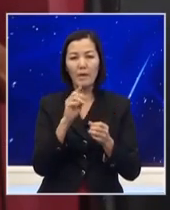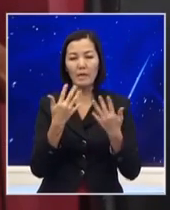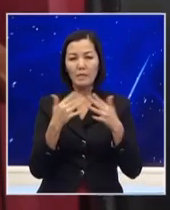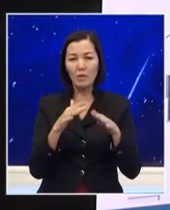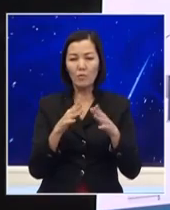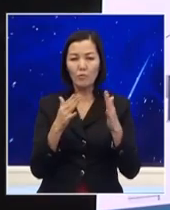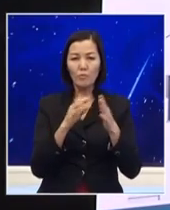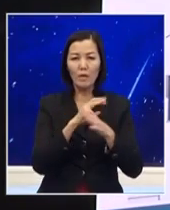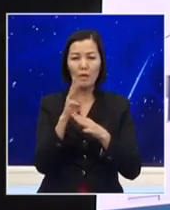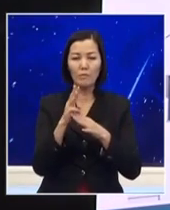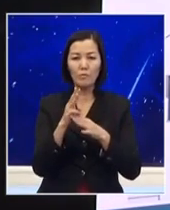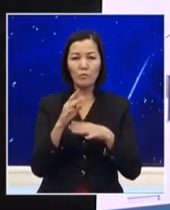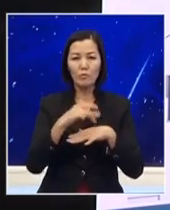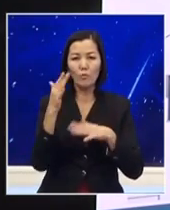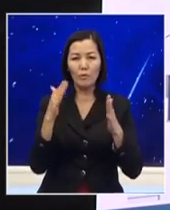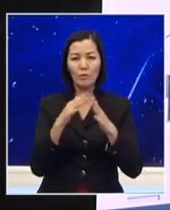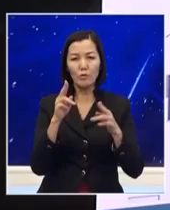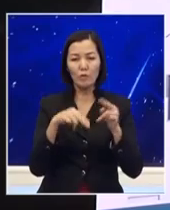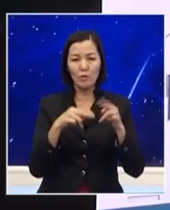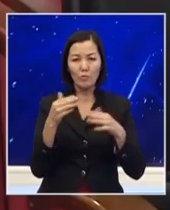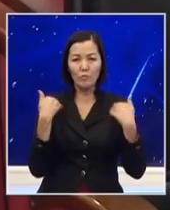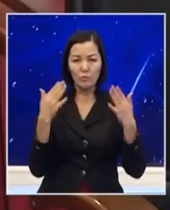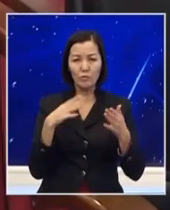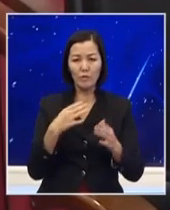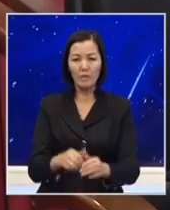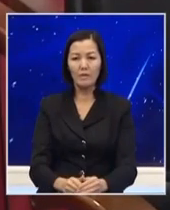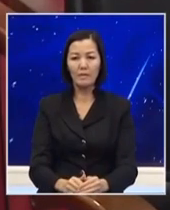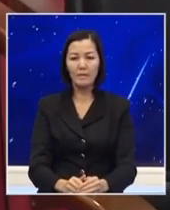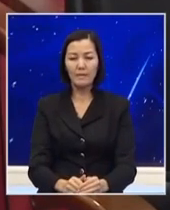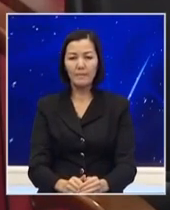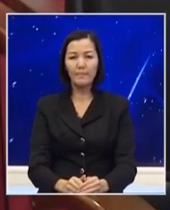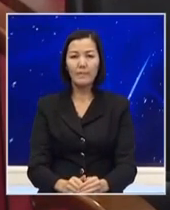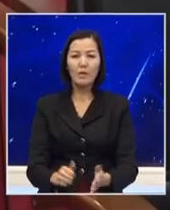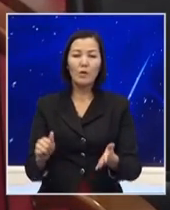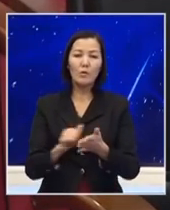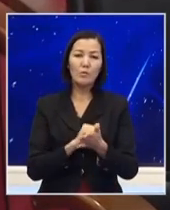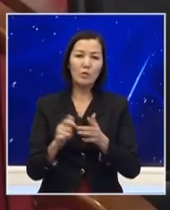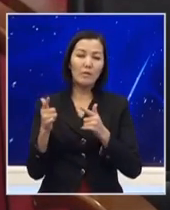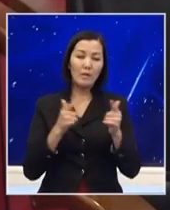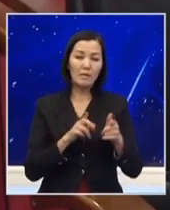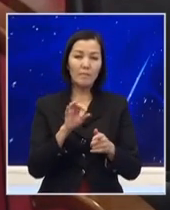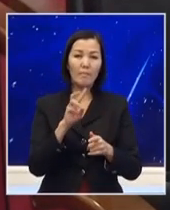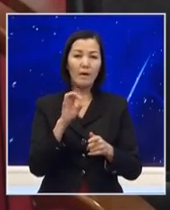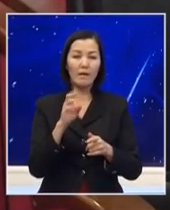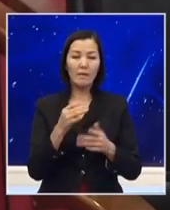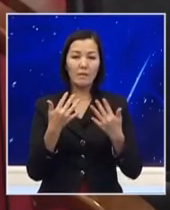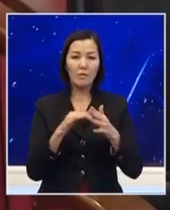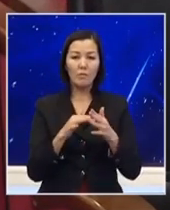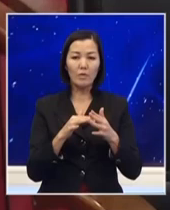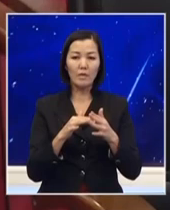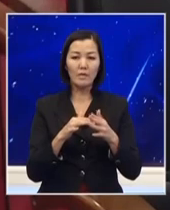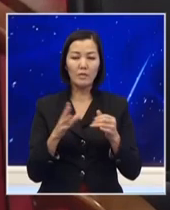халқын баспанамен қамту үшін көп қабатты тұрғын үй салуды ұсынды. Пайыздарын дайындап отырмын. Бақанас ауылынан 20